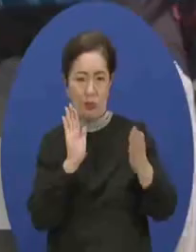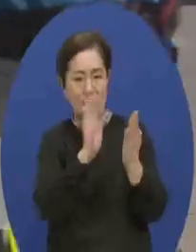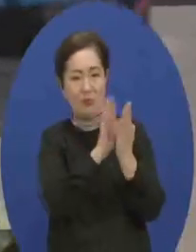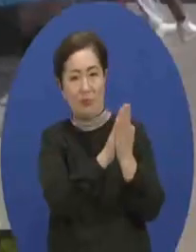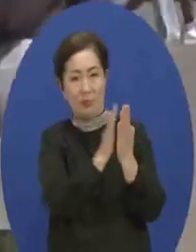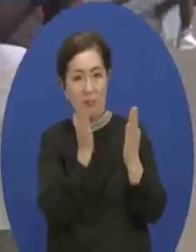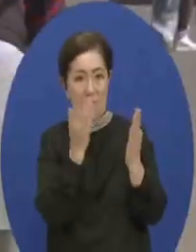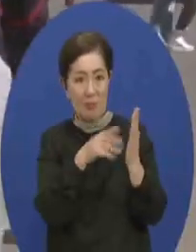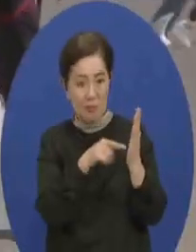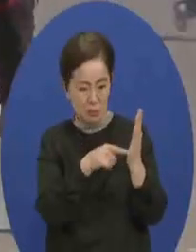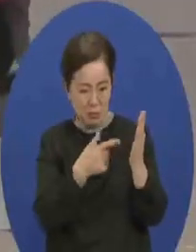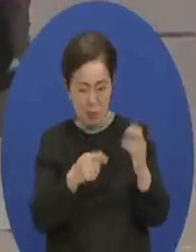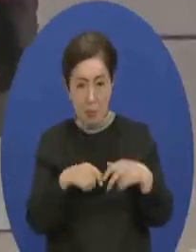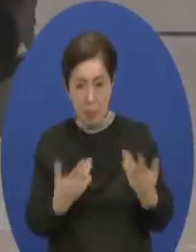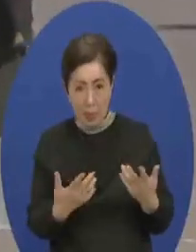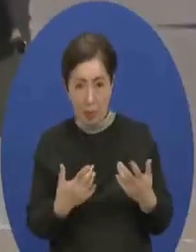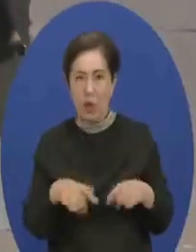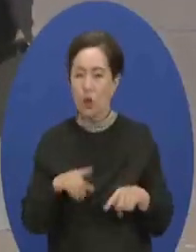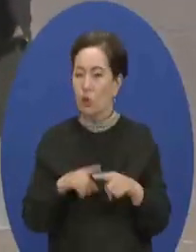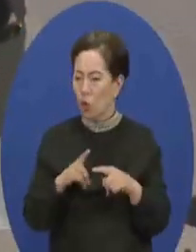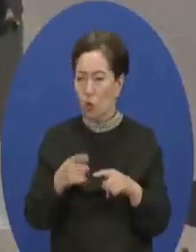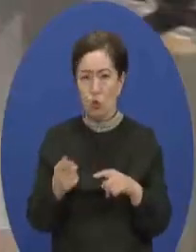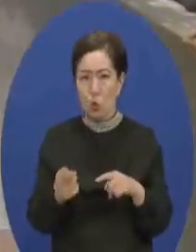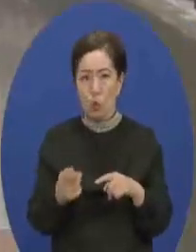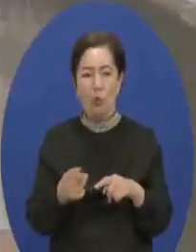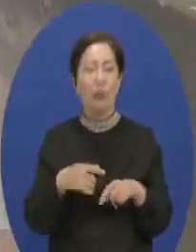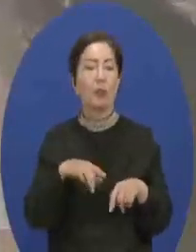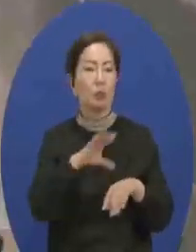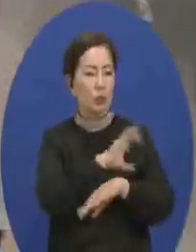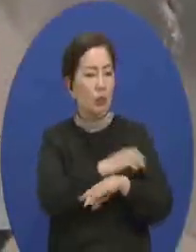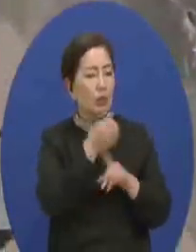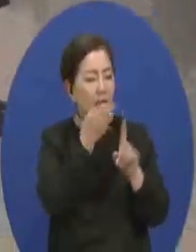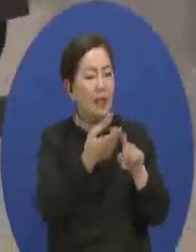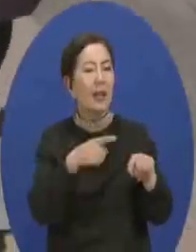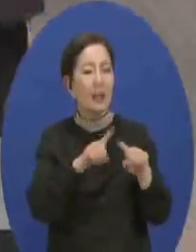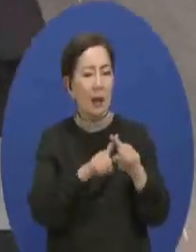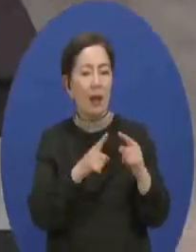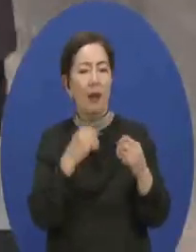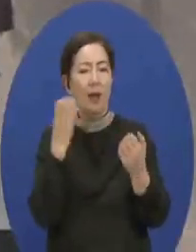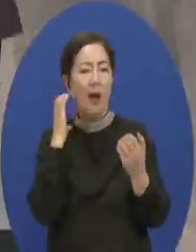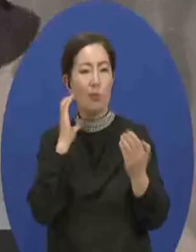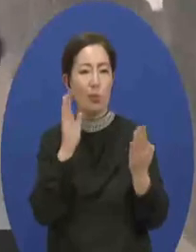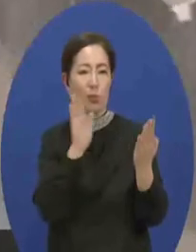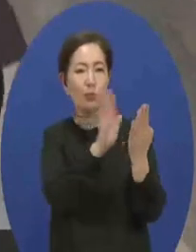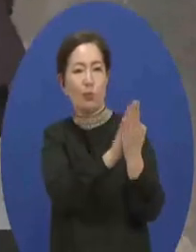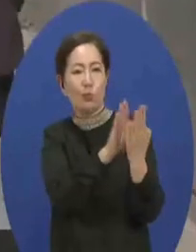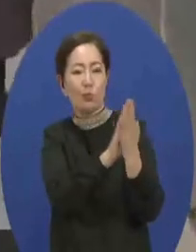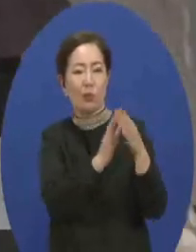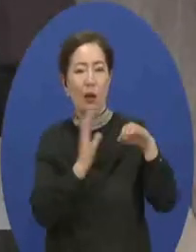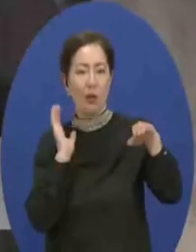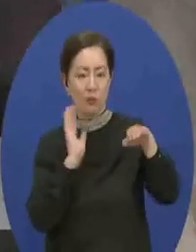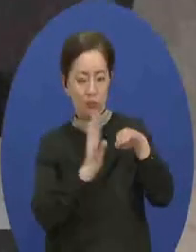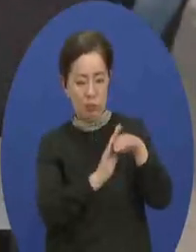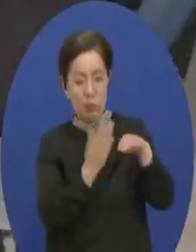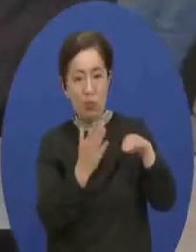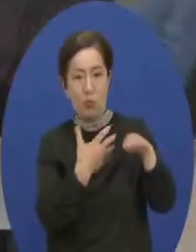нөхөж олгодоггүй байсан бол энэ жил сургуультай мэдгдээд дахин нөхөж авах боломжтой болжээ.